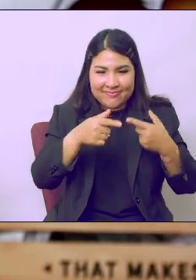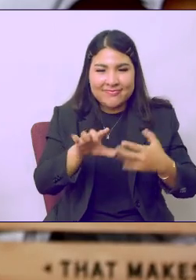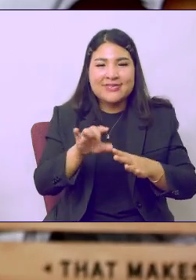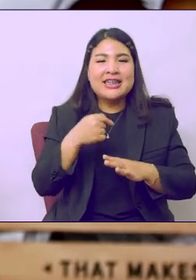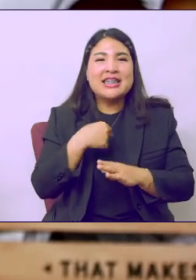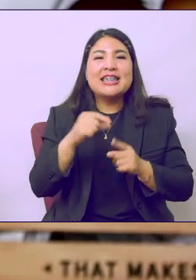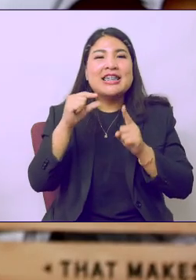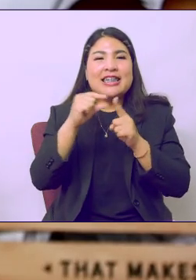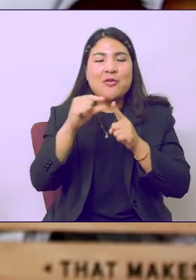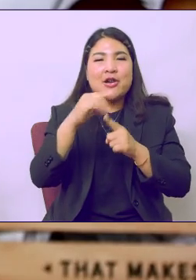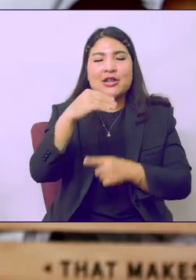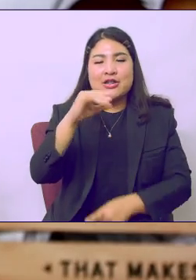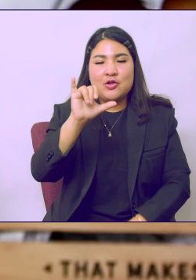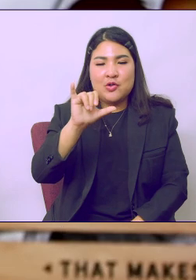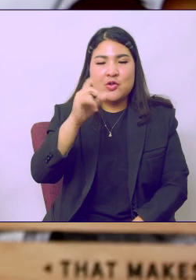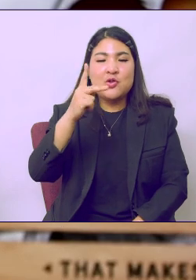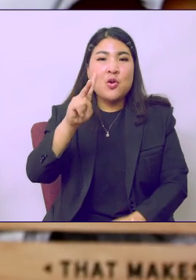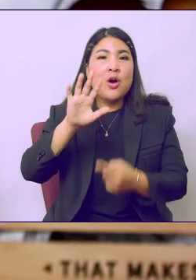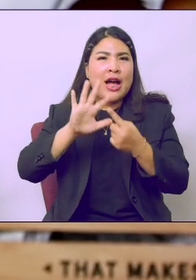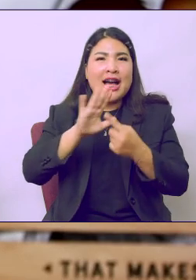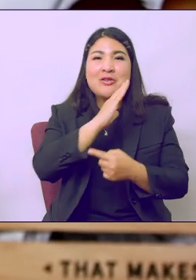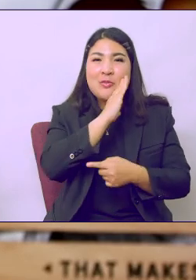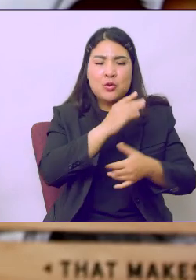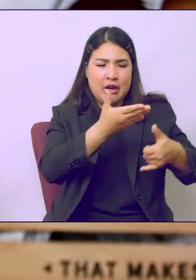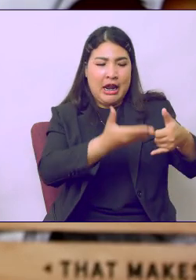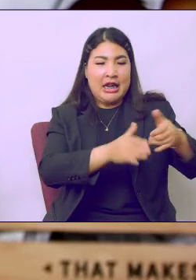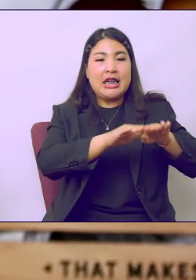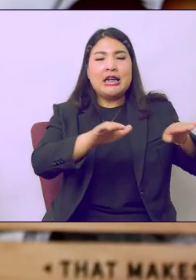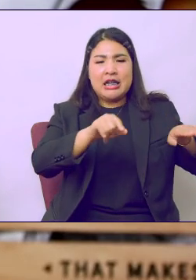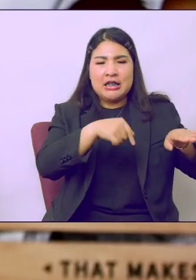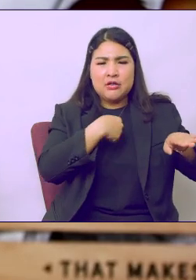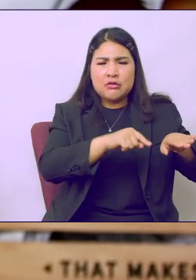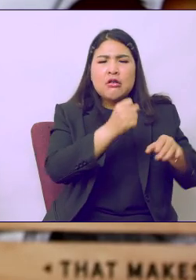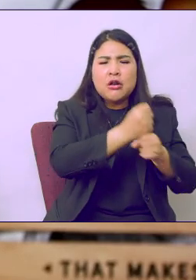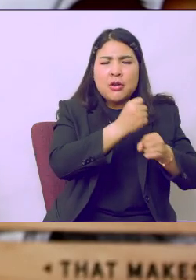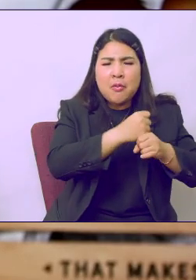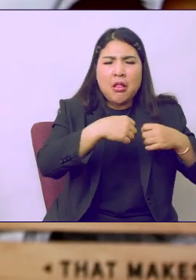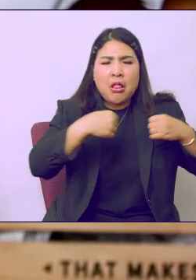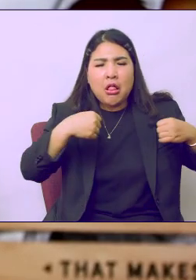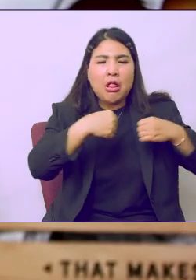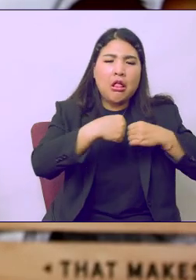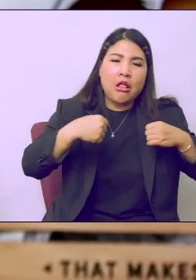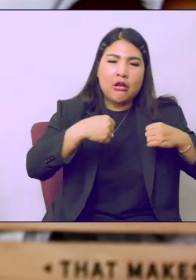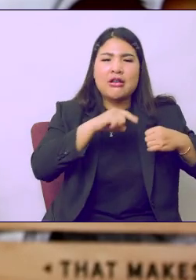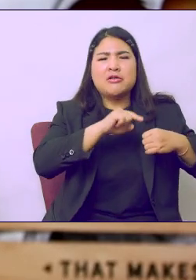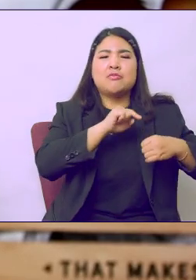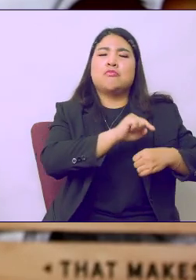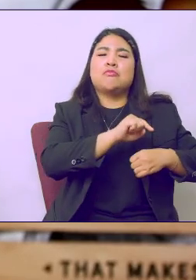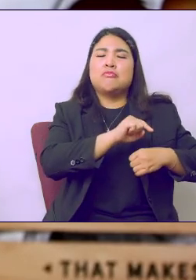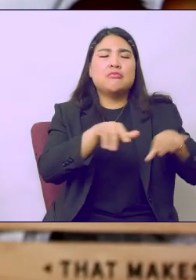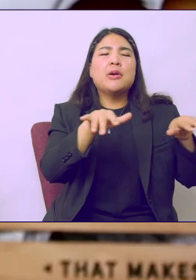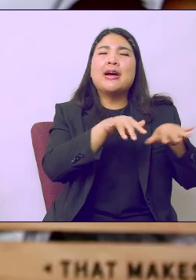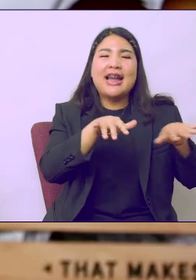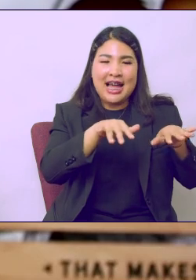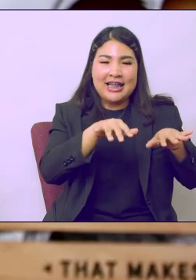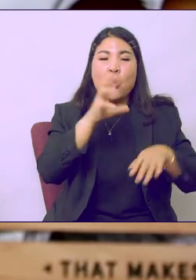ถึงจะเรียกโยคะเนาะแต่ว่าถ้าสมมุติให้น้องทำแล้วจับยืดไปยืดมาเนี่ยนะครับอันนั้นน่ะเป็นการยืดเหยียดธรรมดานะครับเดี๋ยวเรา